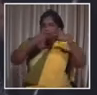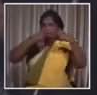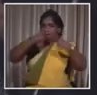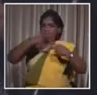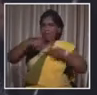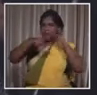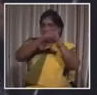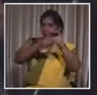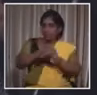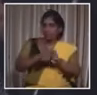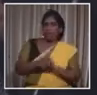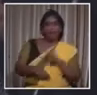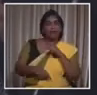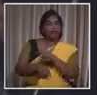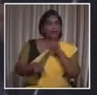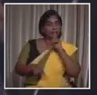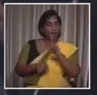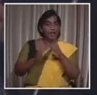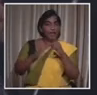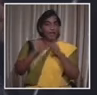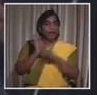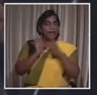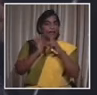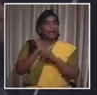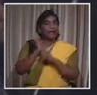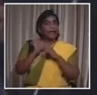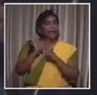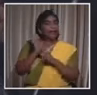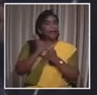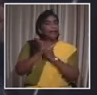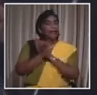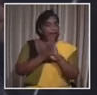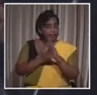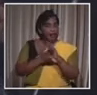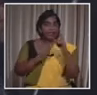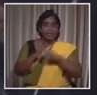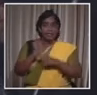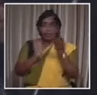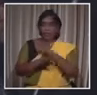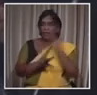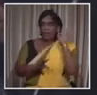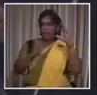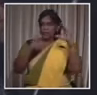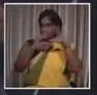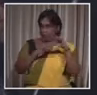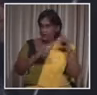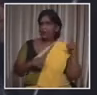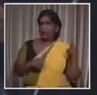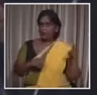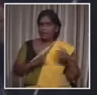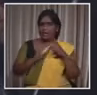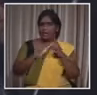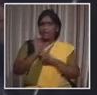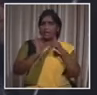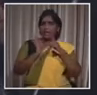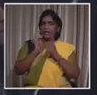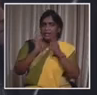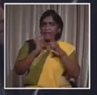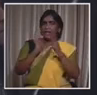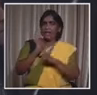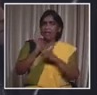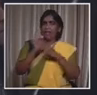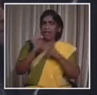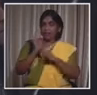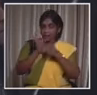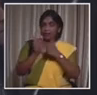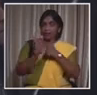එනවා. මුලින්ම අපි සඳහන් කරා නිලන්ත ජයවර්ධන පහුගිය දවසේ ස්වර්ණවාහිනී නාලිකාවේ තිබිච්ච වැඩසටහනේදී නිලන්ත ජයවර්ධන රජයේ සාක්ෂිකාරය